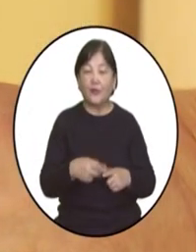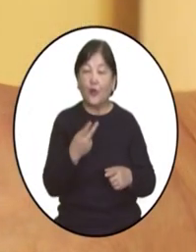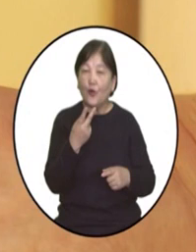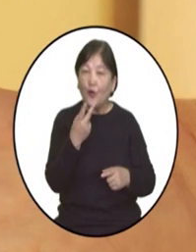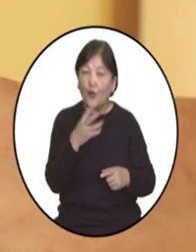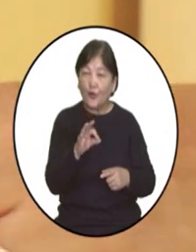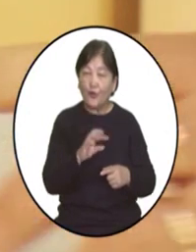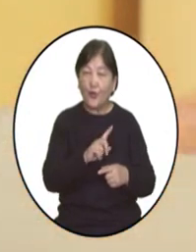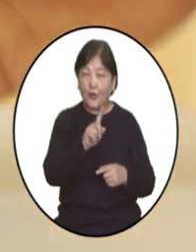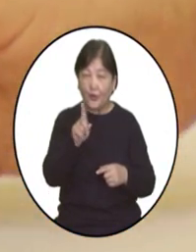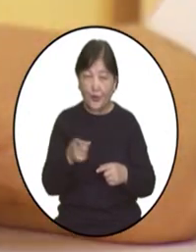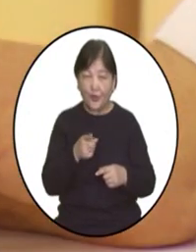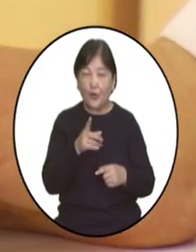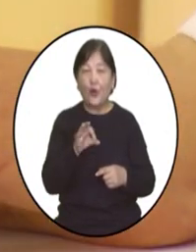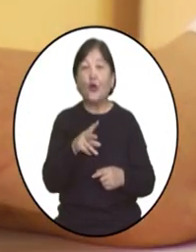20 дээр очлоо.